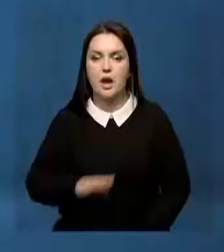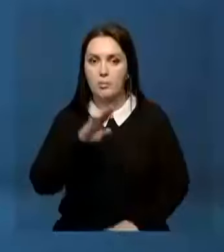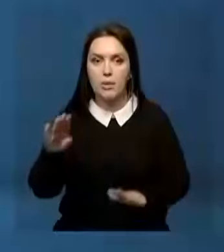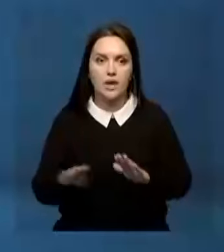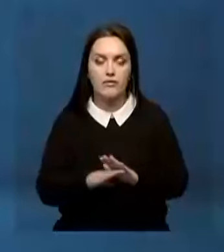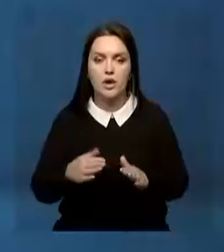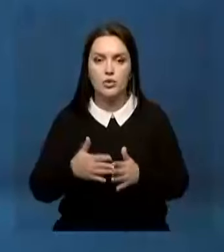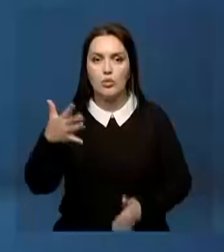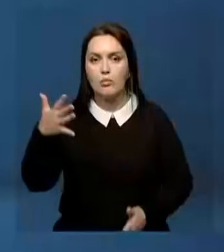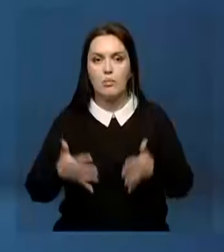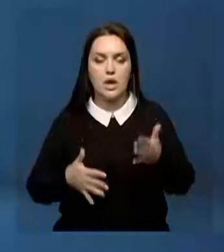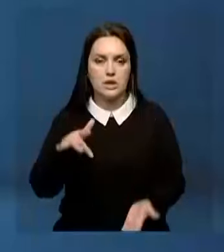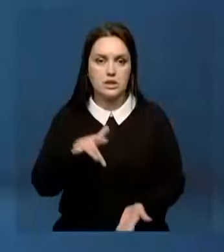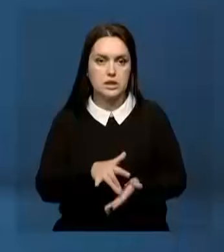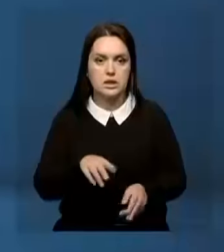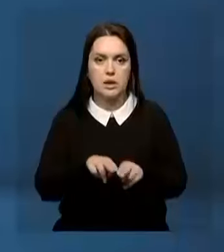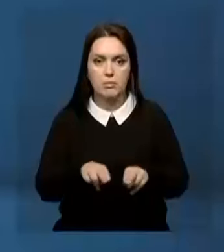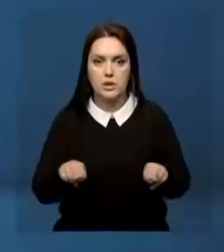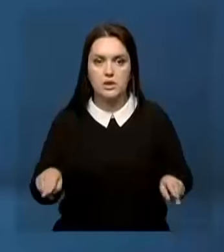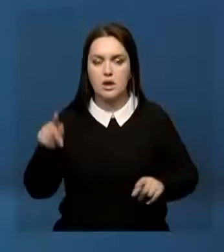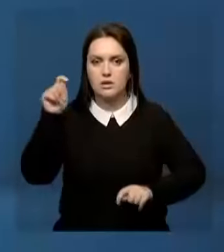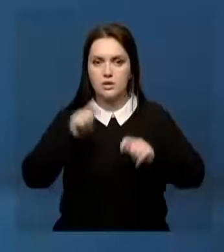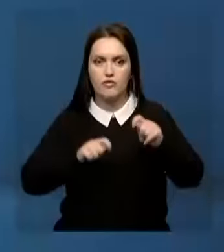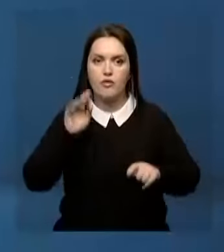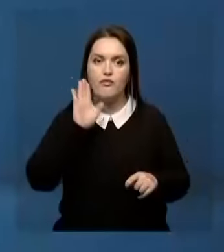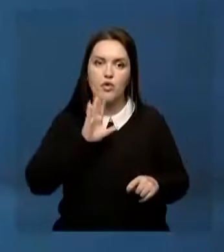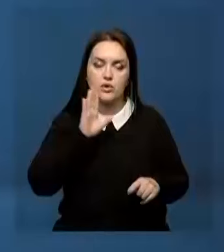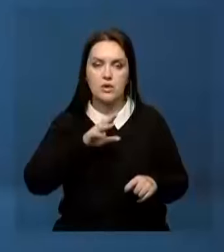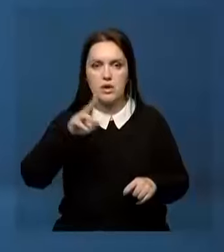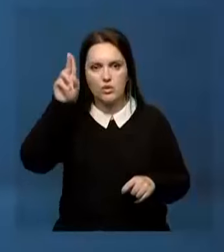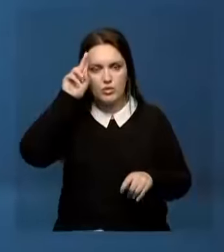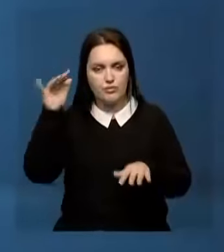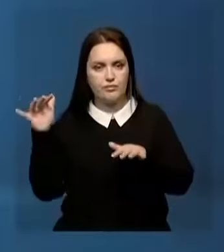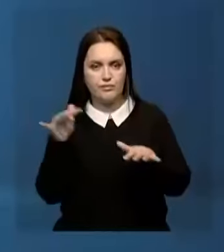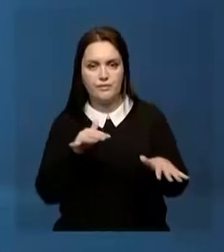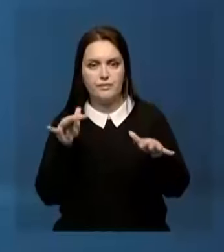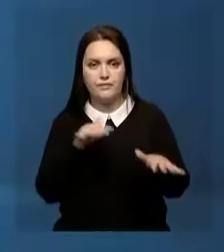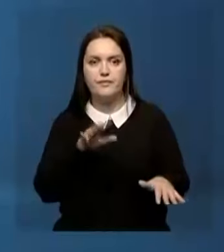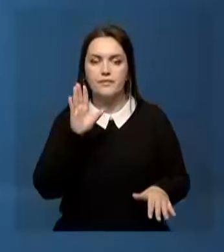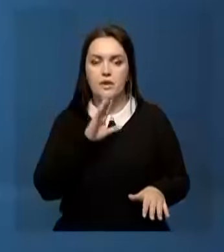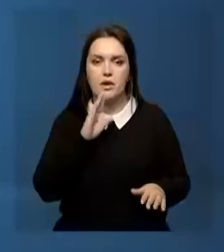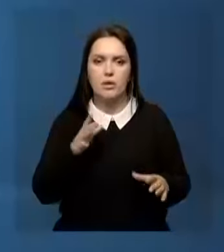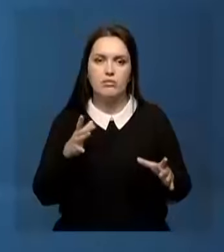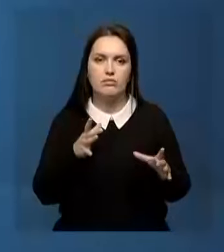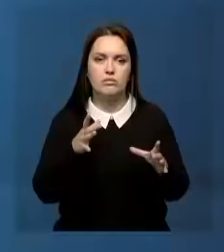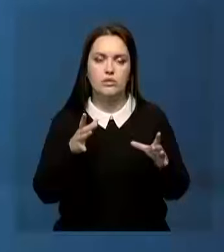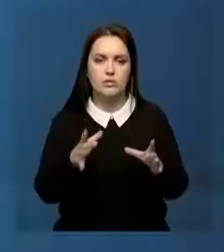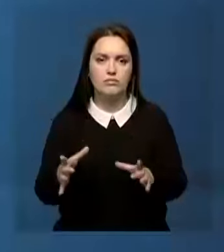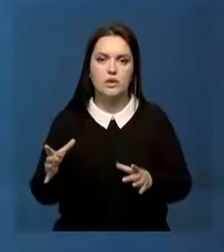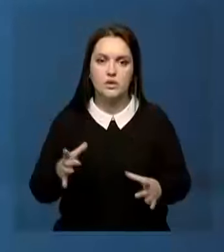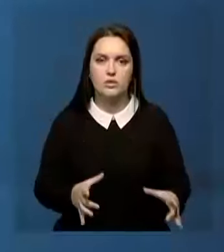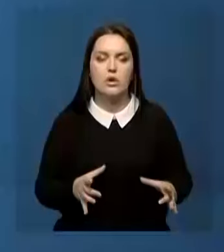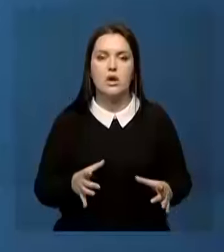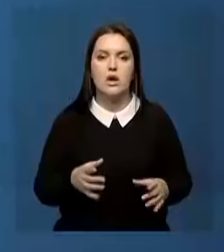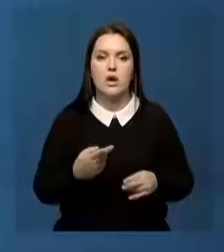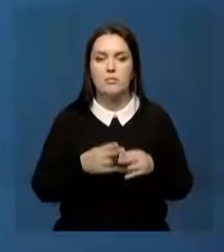Подвалы многоэтажных домов в центре Петропавловска затопило дождевой водой и канализационными стоками. Образовались